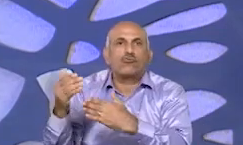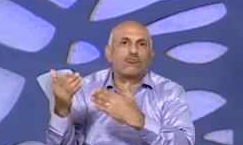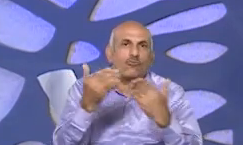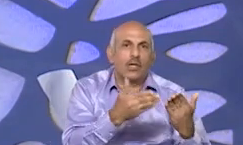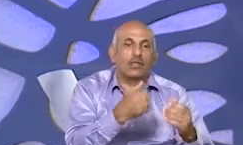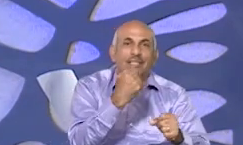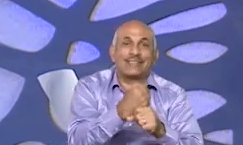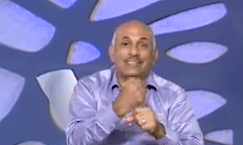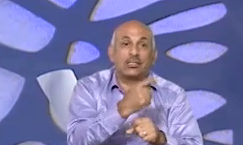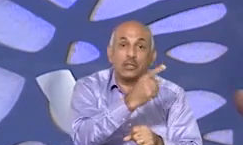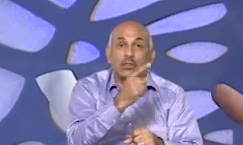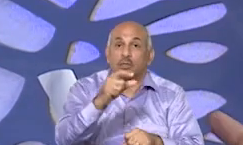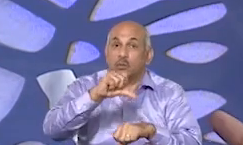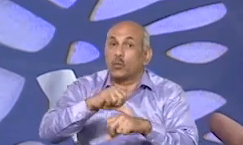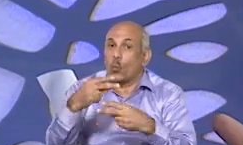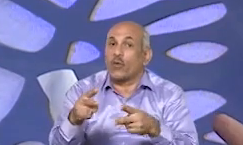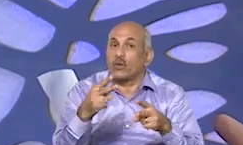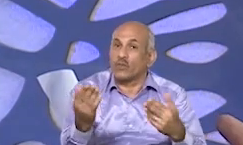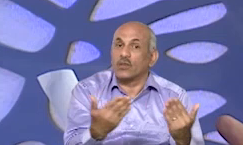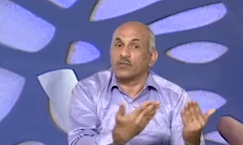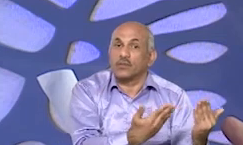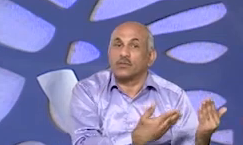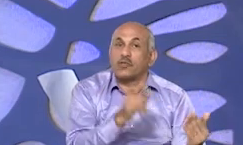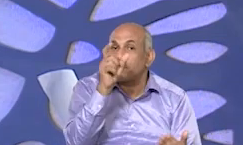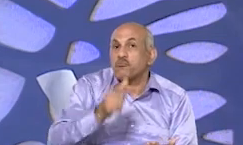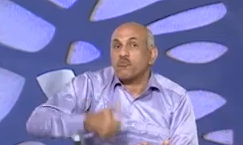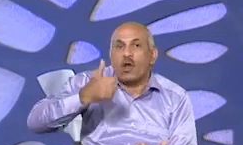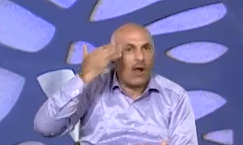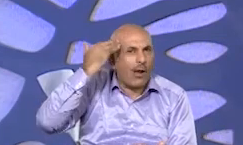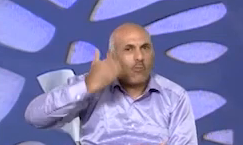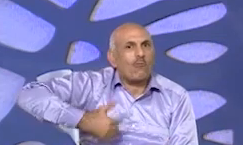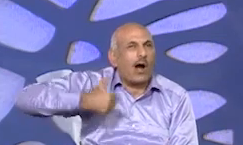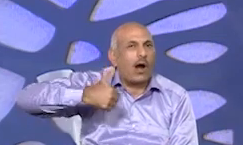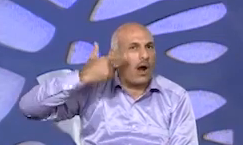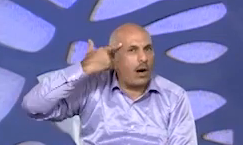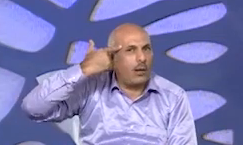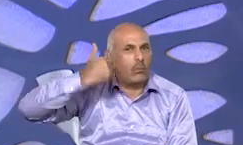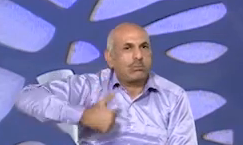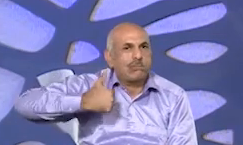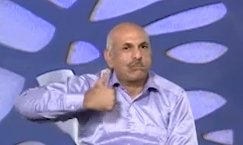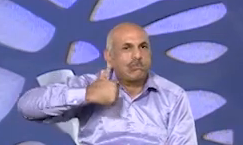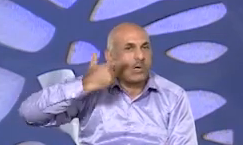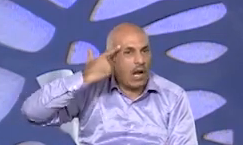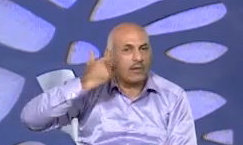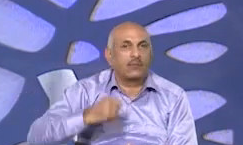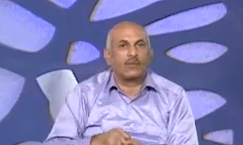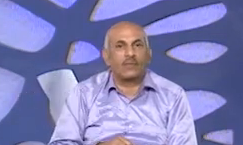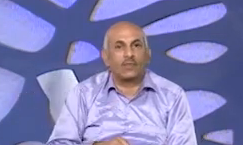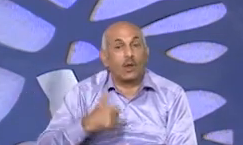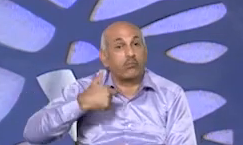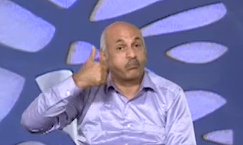هو عايز يشتغل كذا مكان، هيبقى عايز الشخص دوت. لان بكل بساطه لو جمعتي عنصر